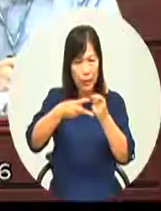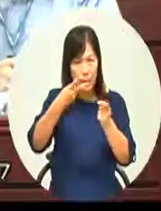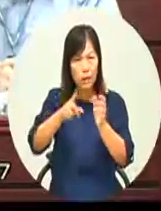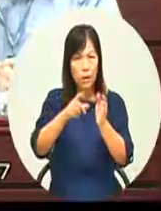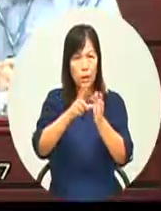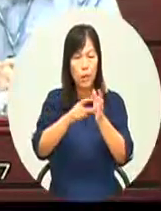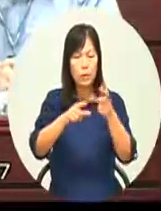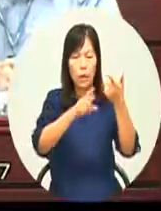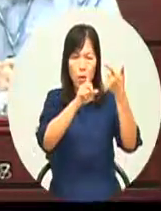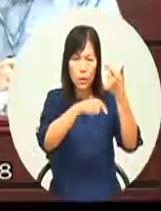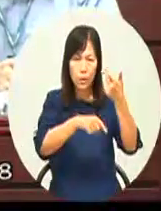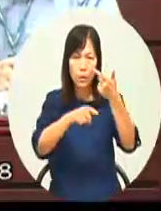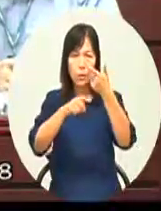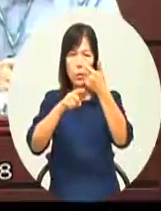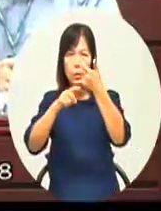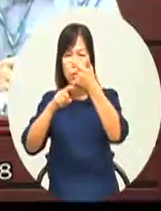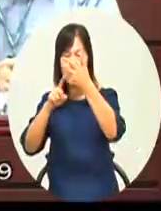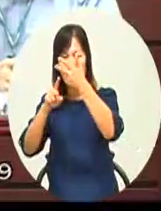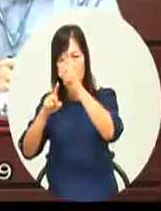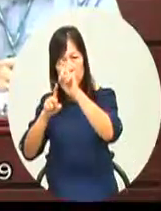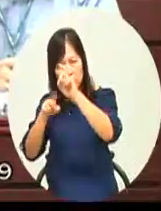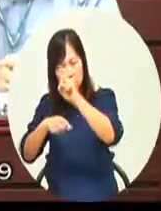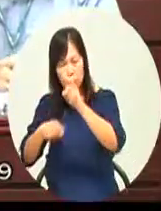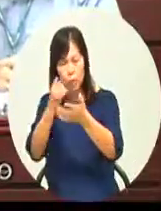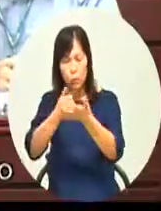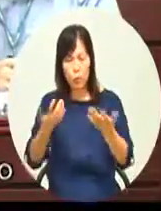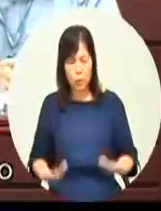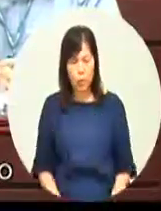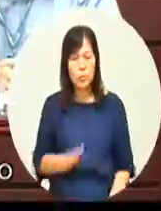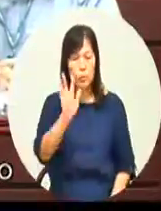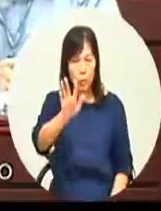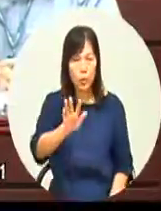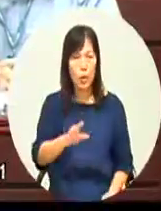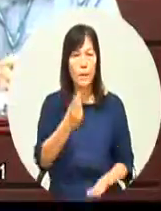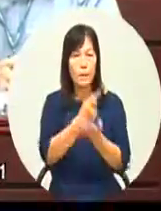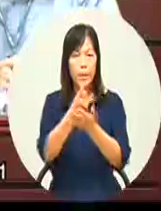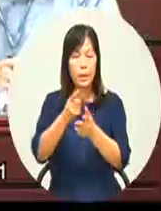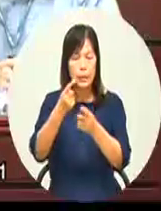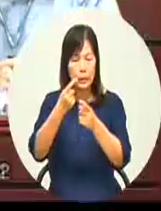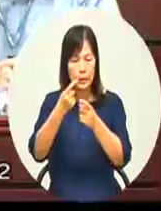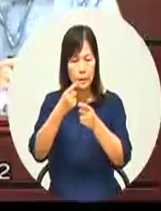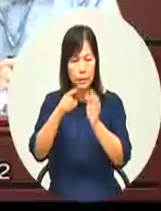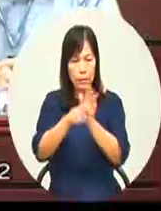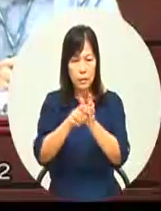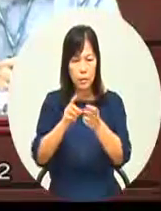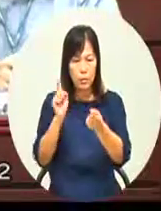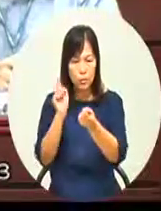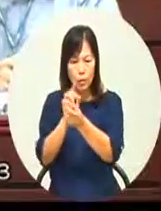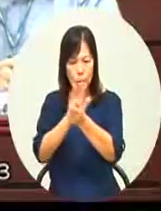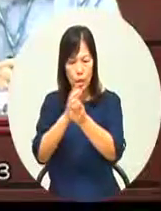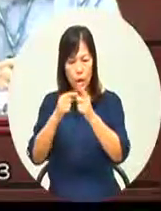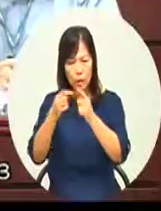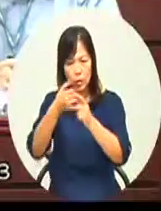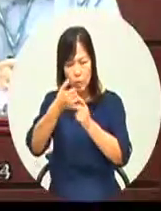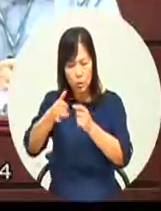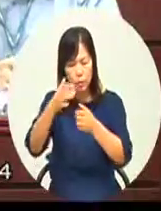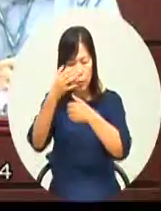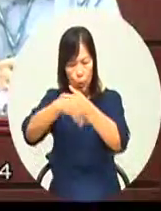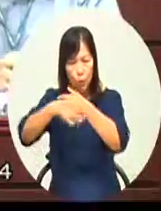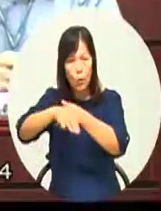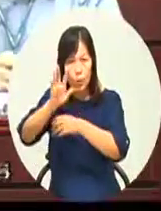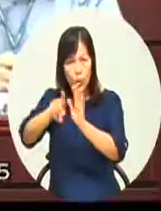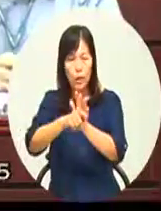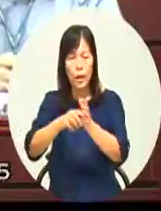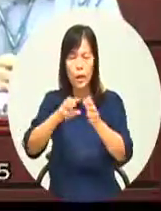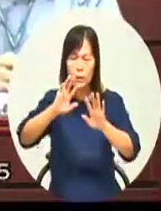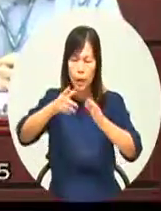有6到10位退休的这个人员，那么也造成我们在收费人力上的不足。另外，虽然我们每一年有禁用